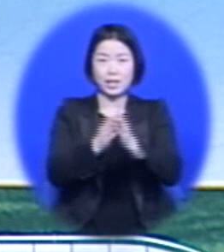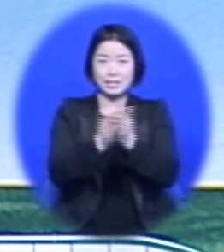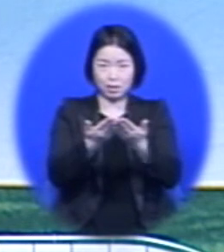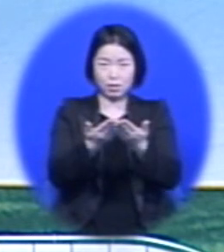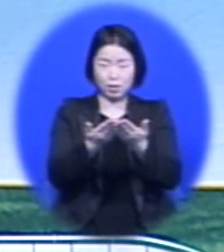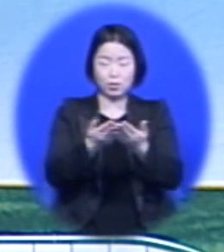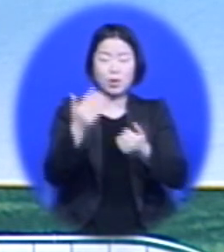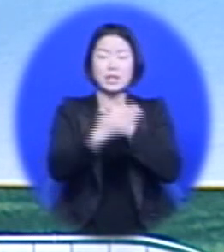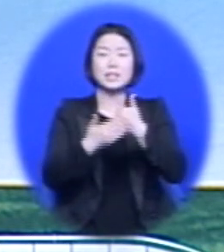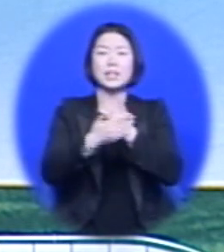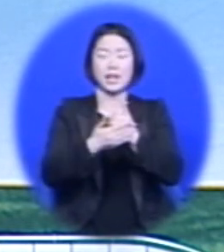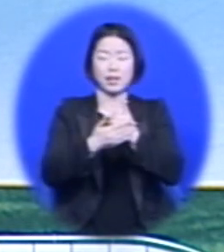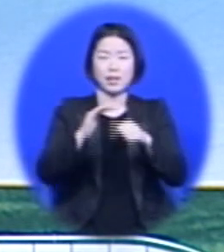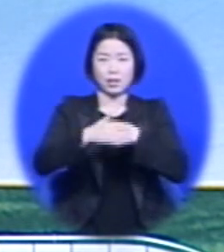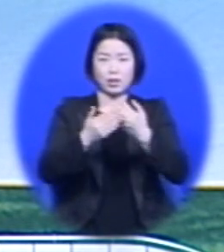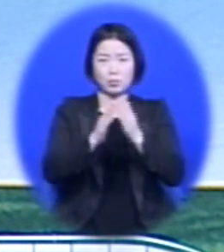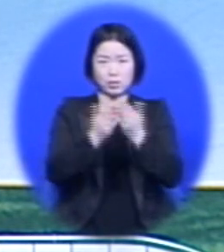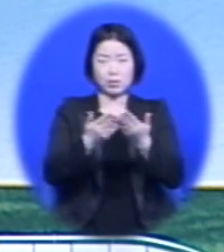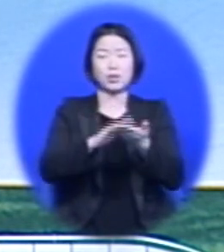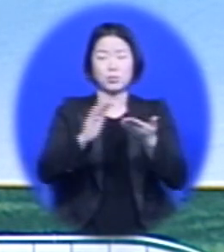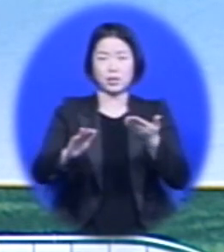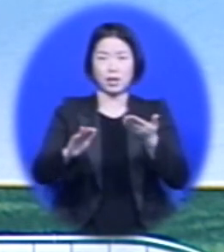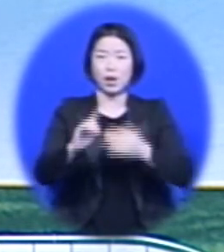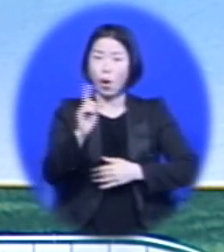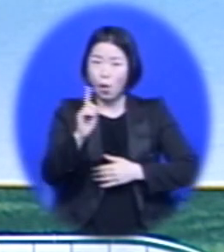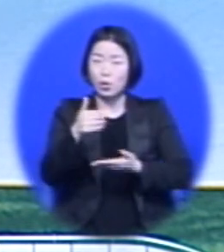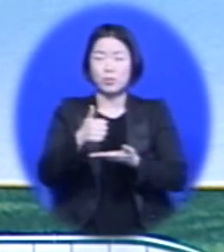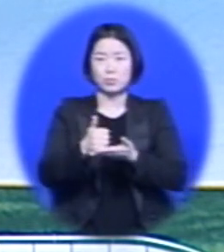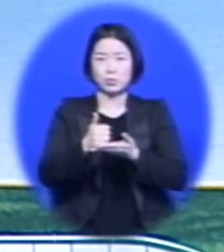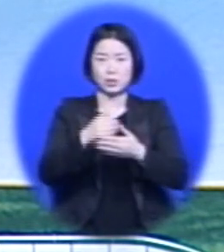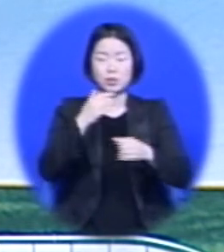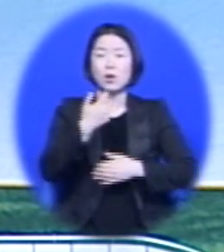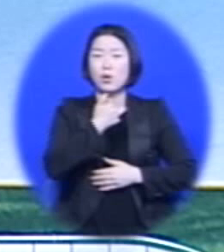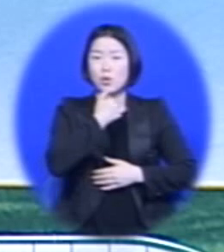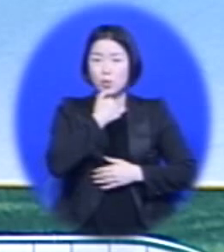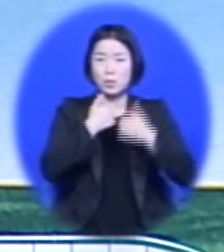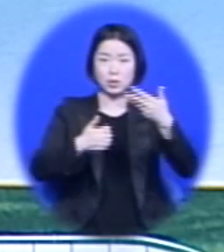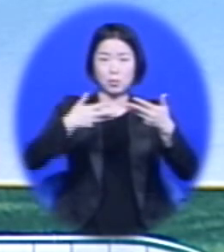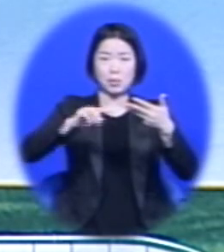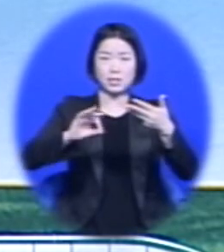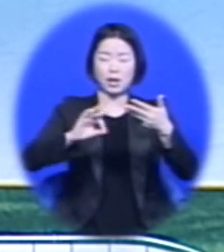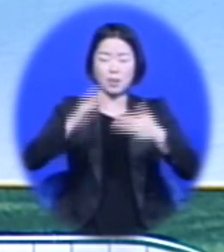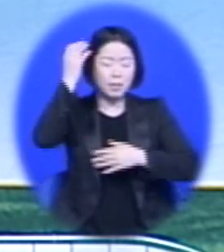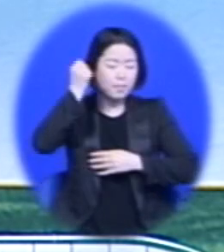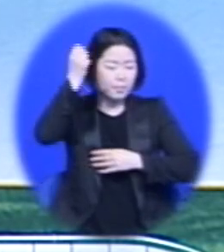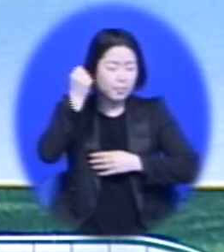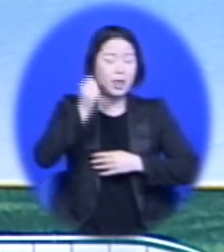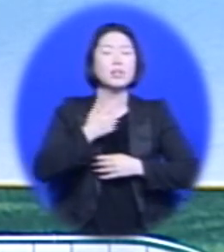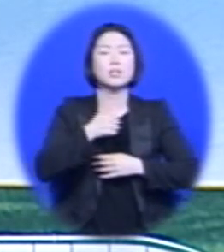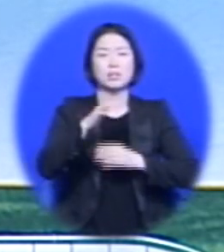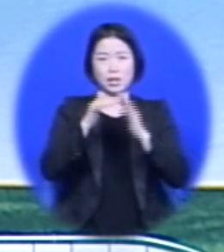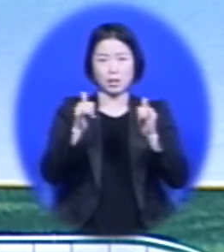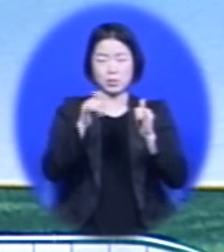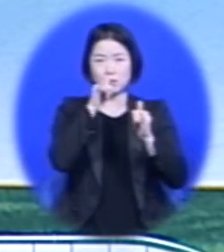은혜로운 성경입니다. 어떤 분은 로마서 8장을 다 암송하시는 분도 계십니다. 성경 암송 중에 가장